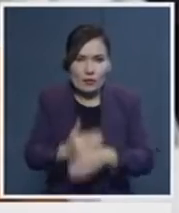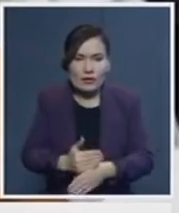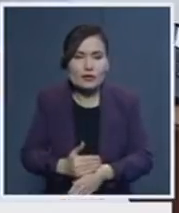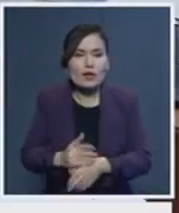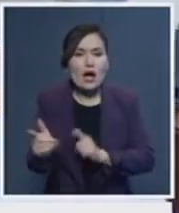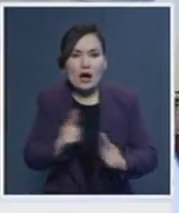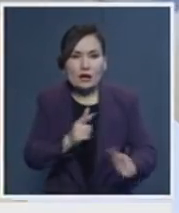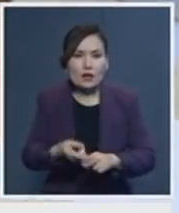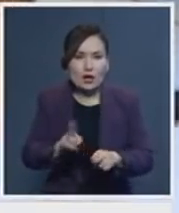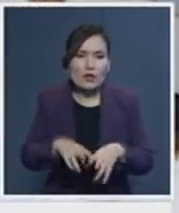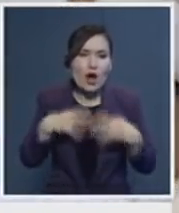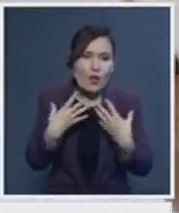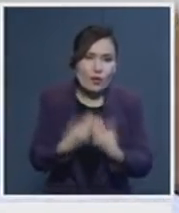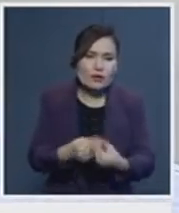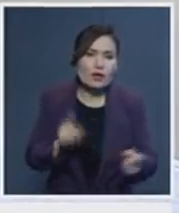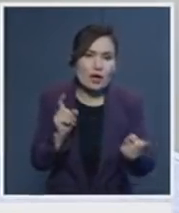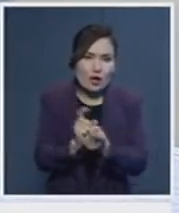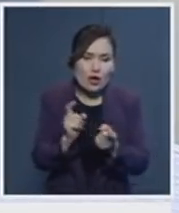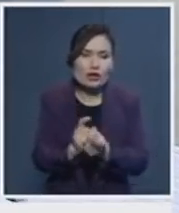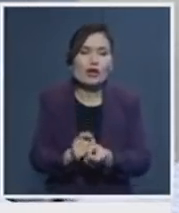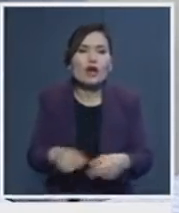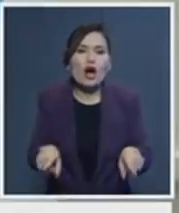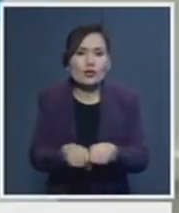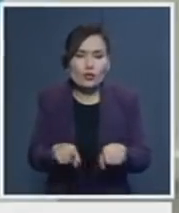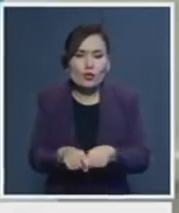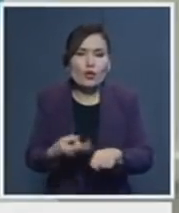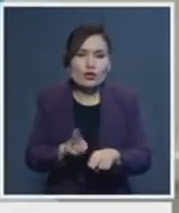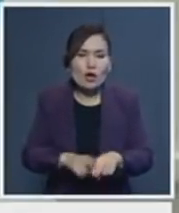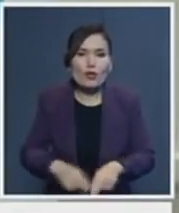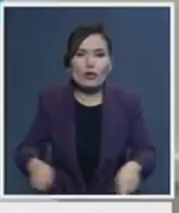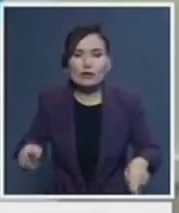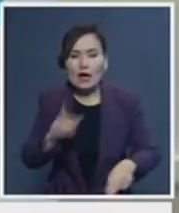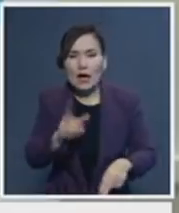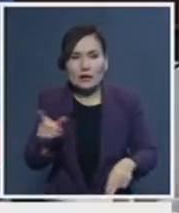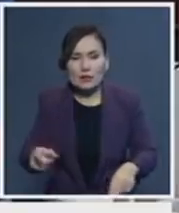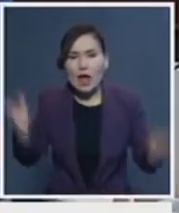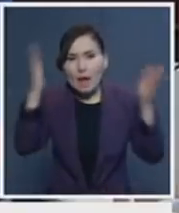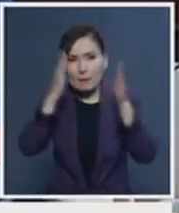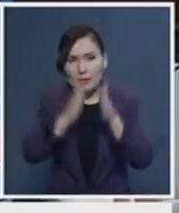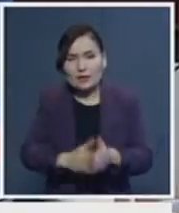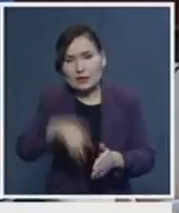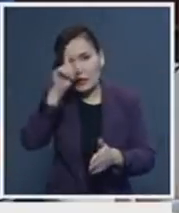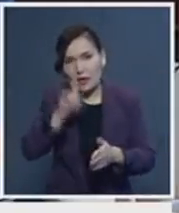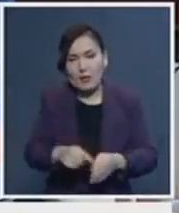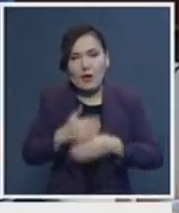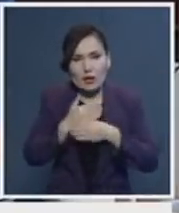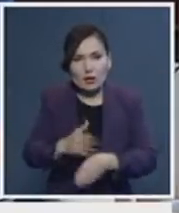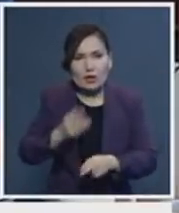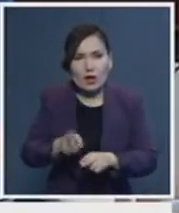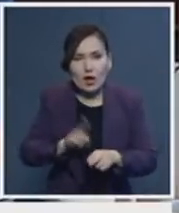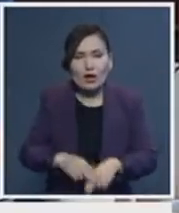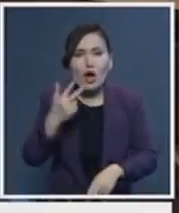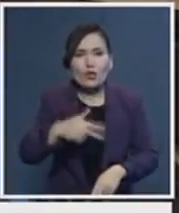келтіреді. Сондай отбасында болған кекілжіңдер кезінде дұрыс шешім қабылдауға көмектесетін болады. Ал кол орталыққа 33-30-30